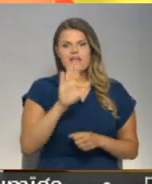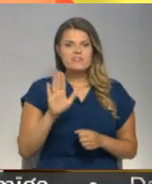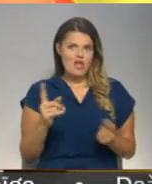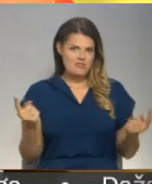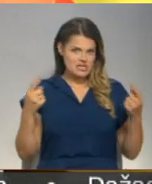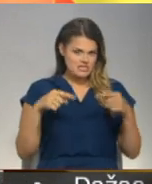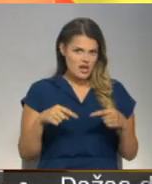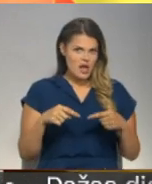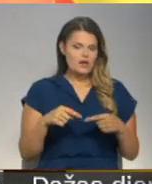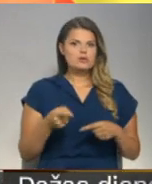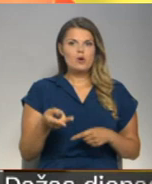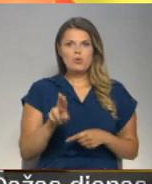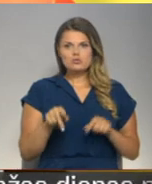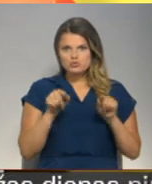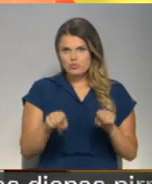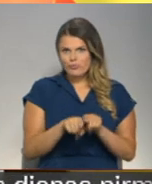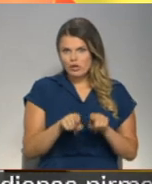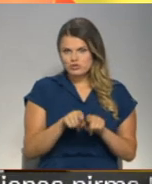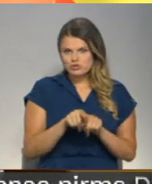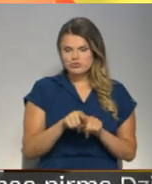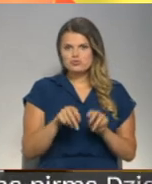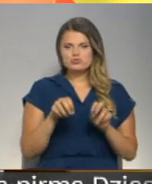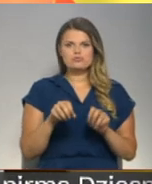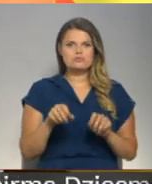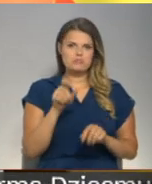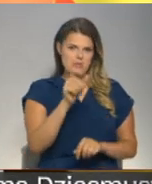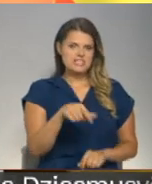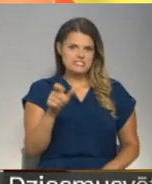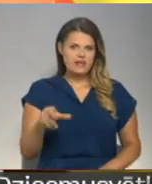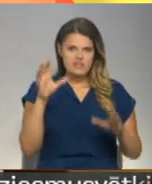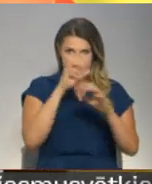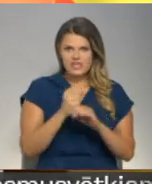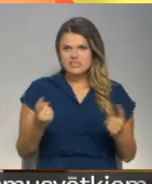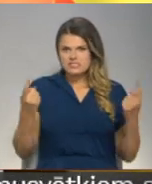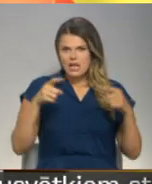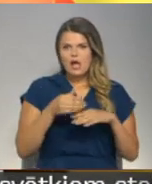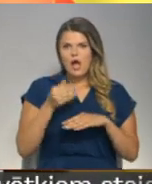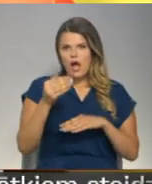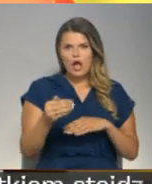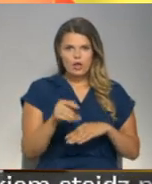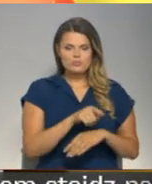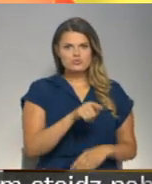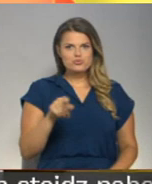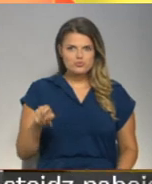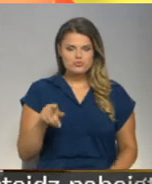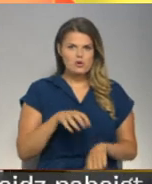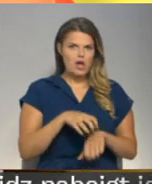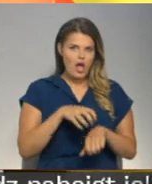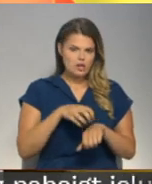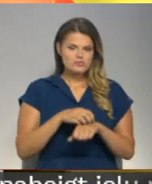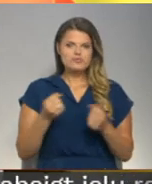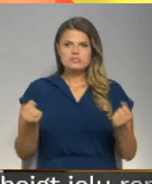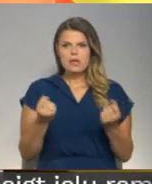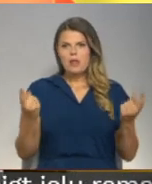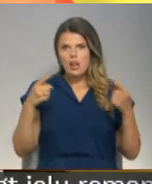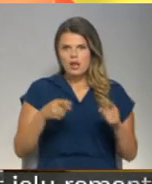un savukārt šo pašu profilu akūtie pacienti nakts laikā ārpus šo ārstu darba